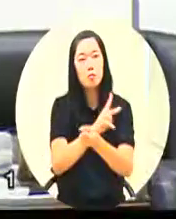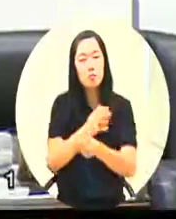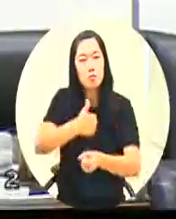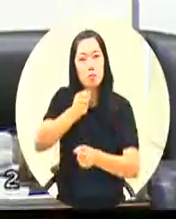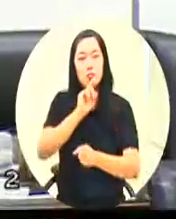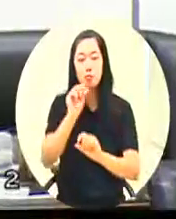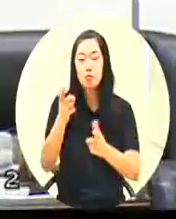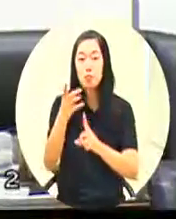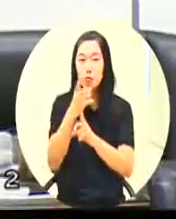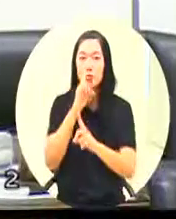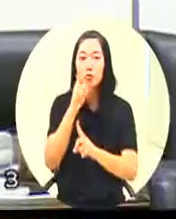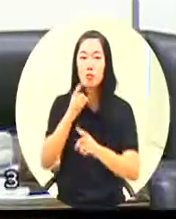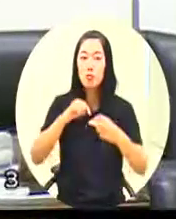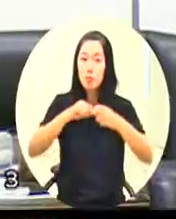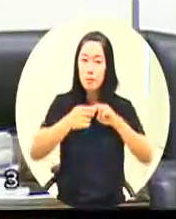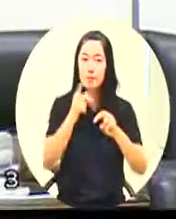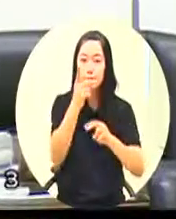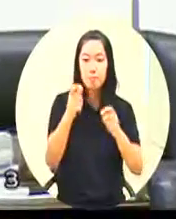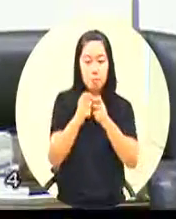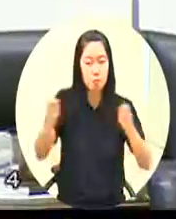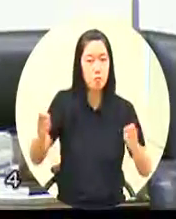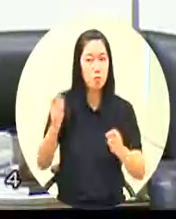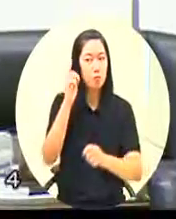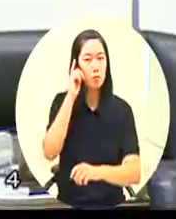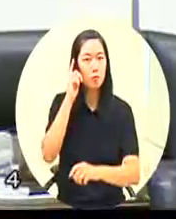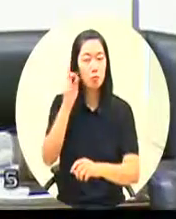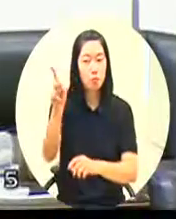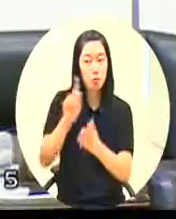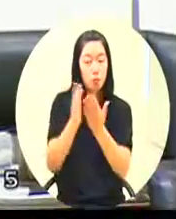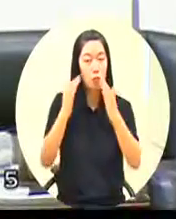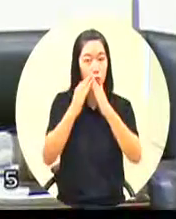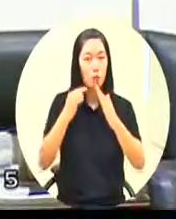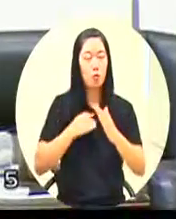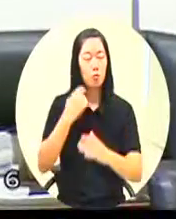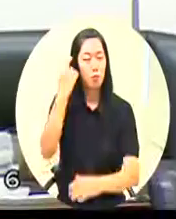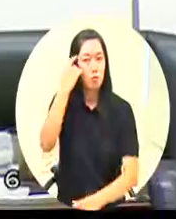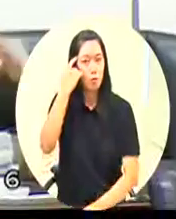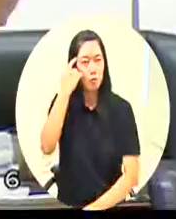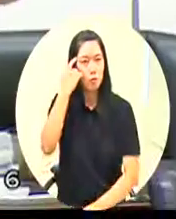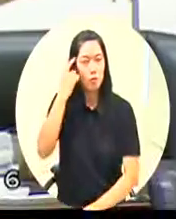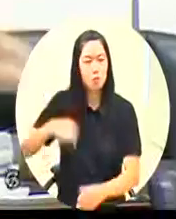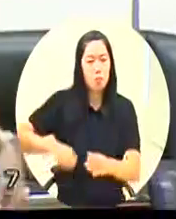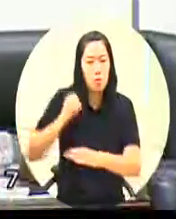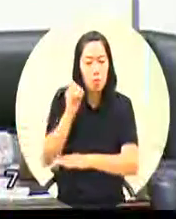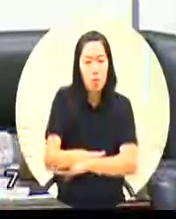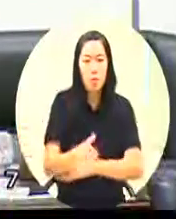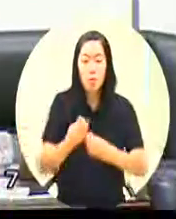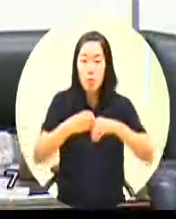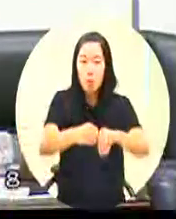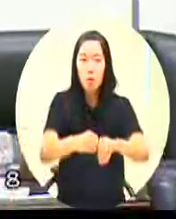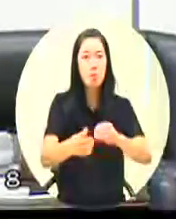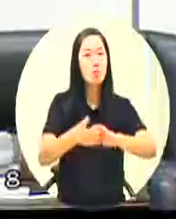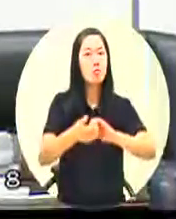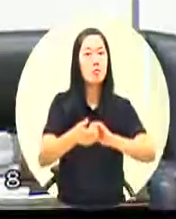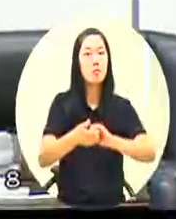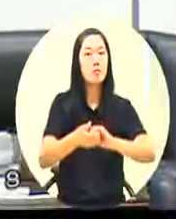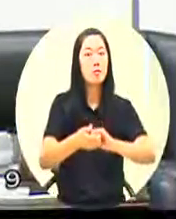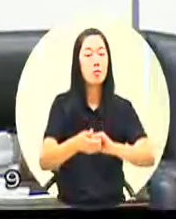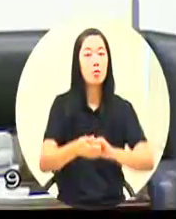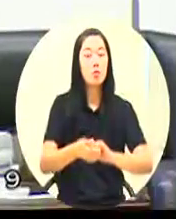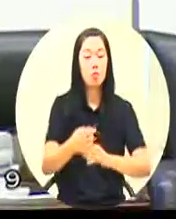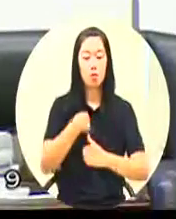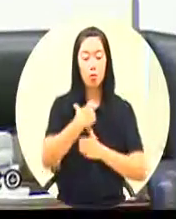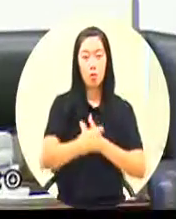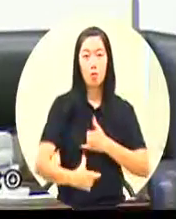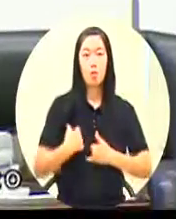像李科勇那些图书馆，我个人是捐的不一定叫捐赠啊，那说中在我用我爸我公爱姐名要叫三回来